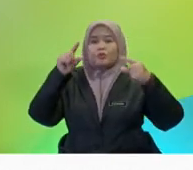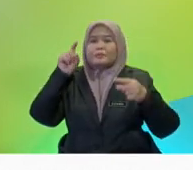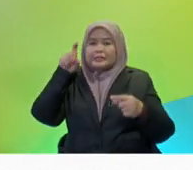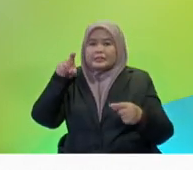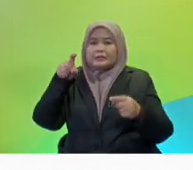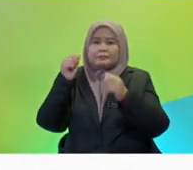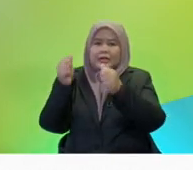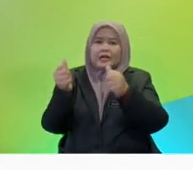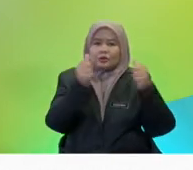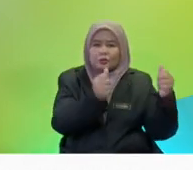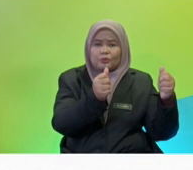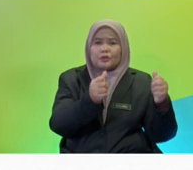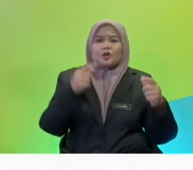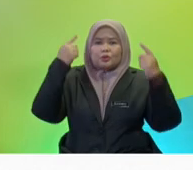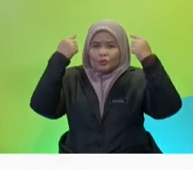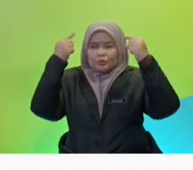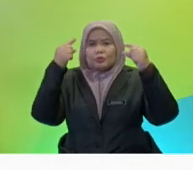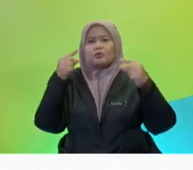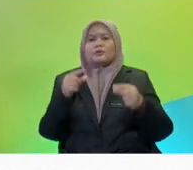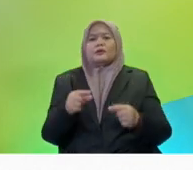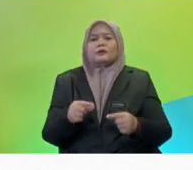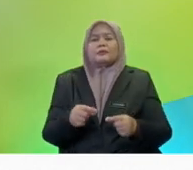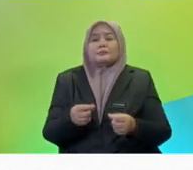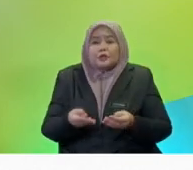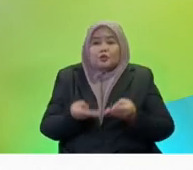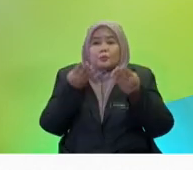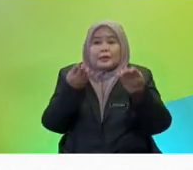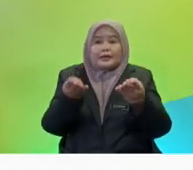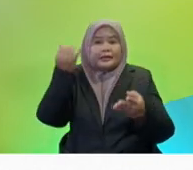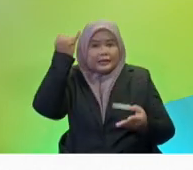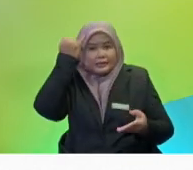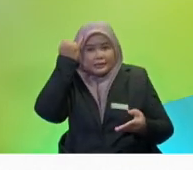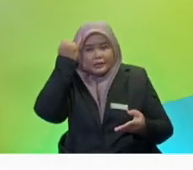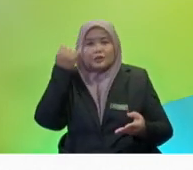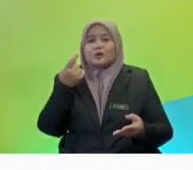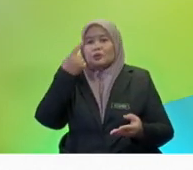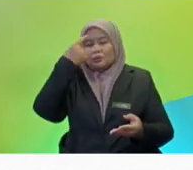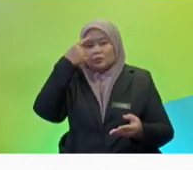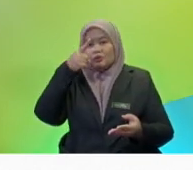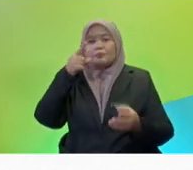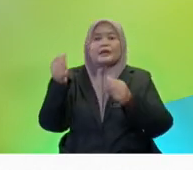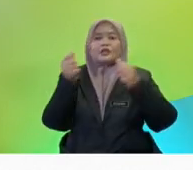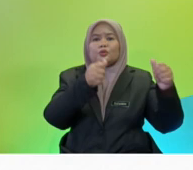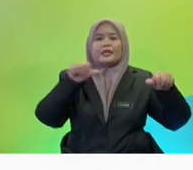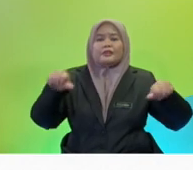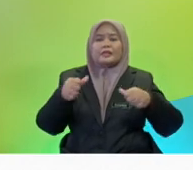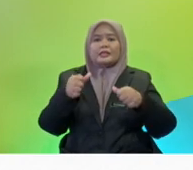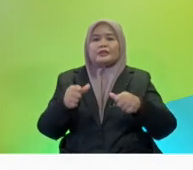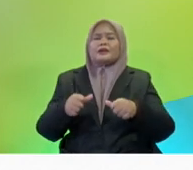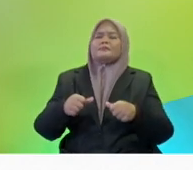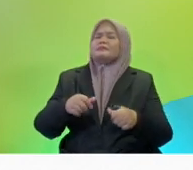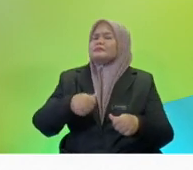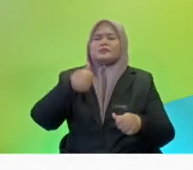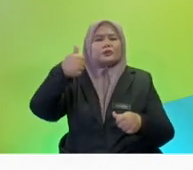mengatur guru-guru perlu menyumbangkan ide untuk mengatur activity activity menarik